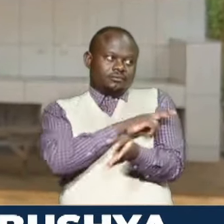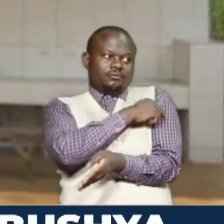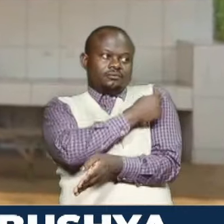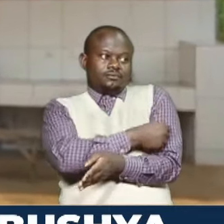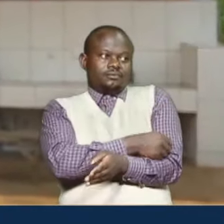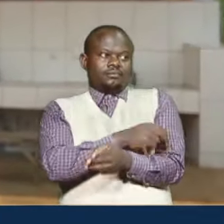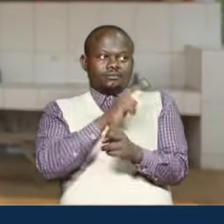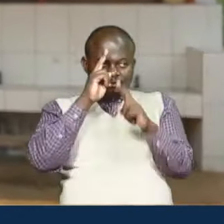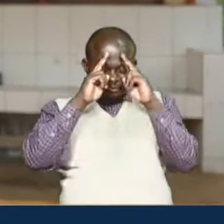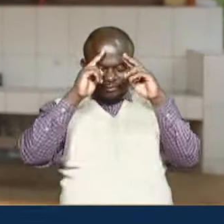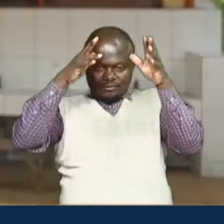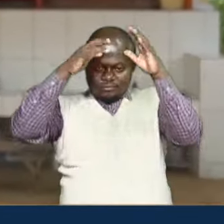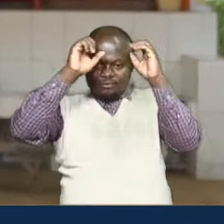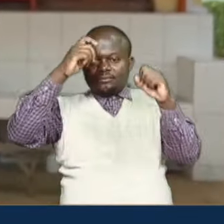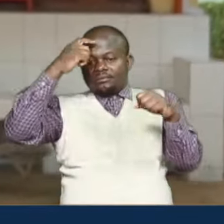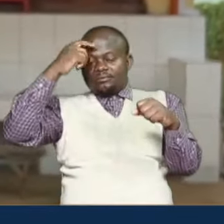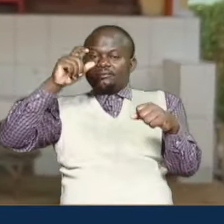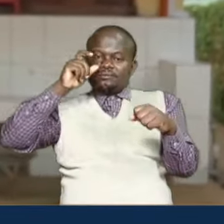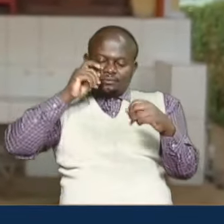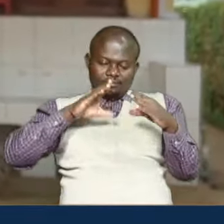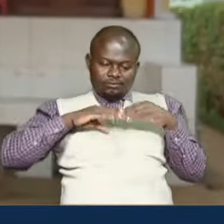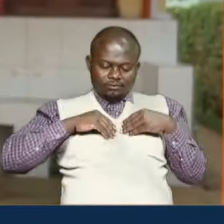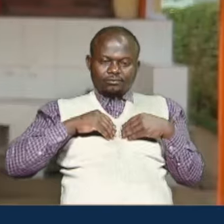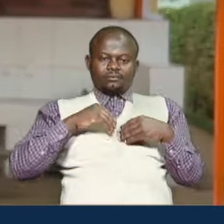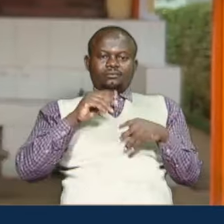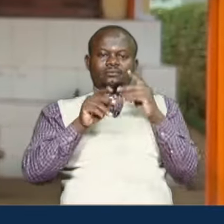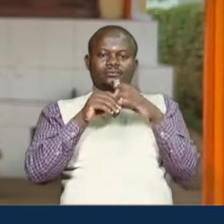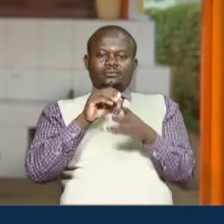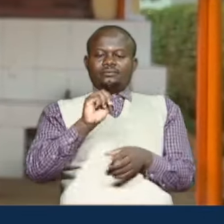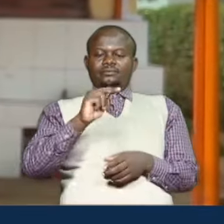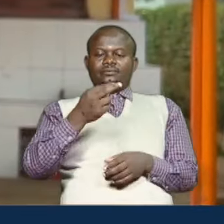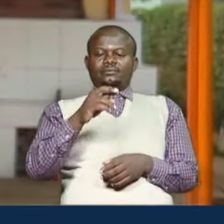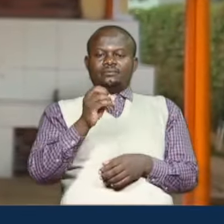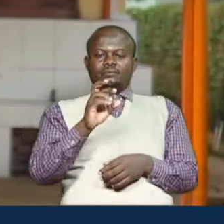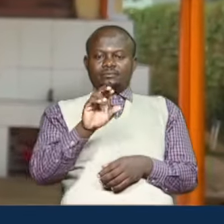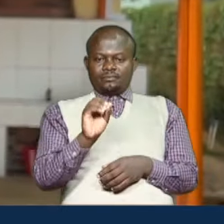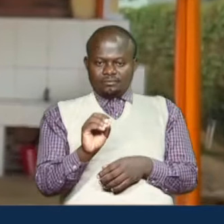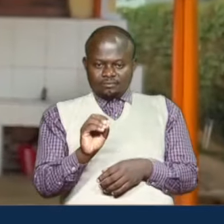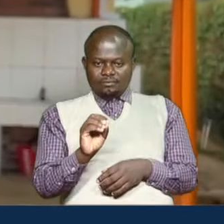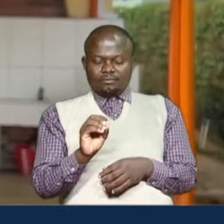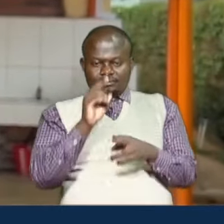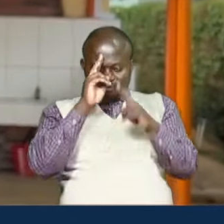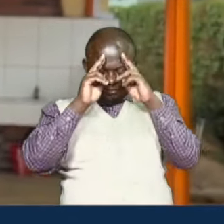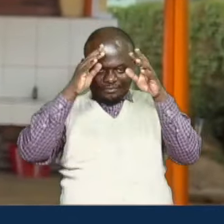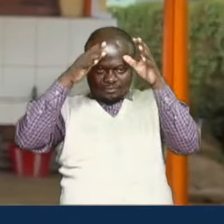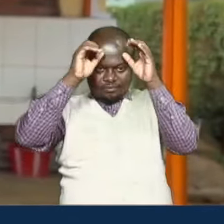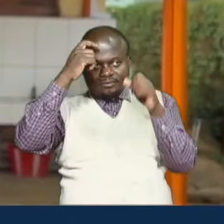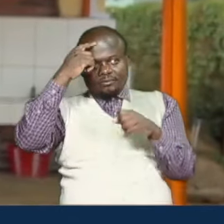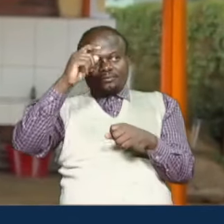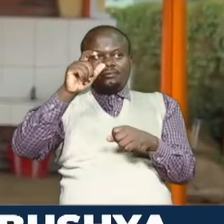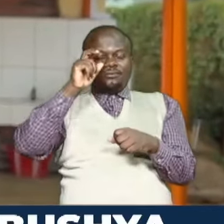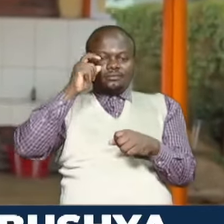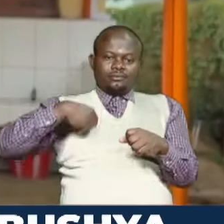w'igihugu yemereye abaturage ba Muhororo nyakubahwa perezida wa Repubulika Paul Kagame anandetse